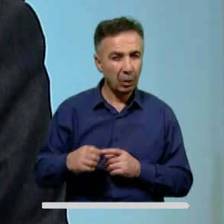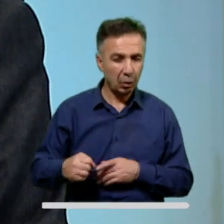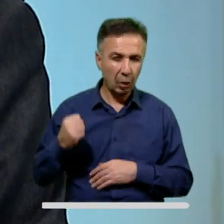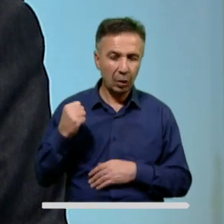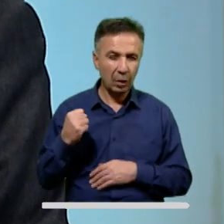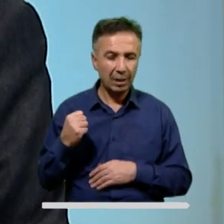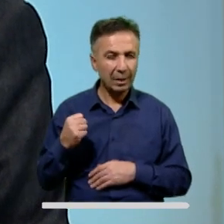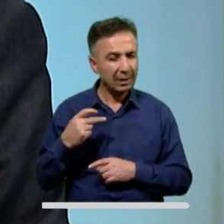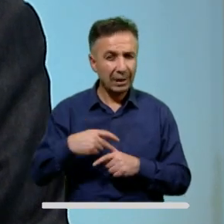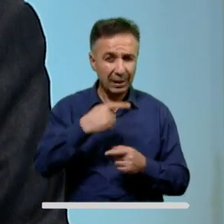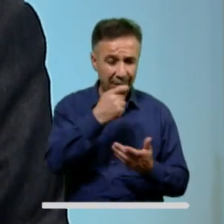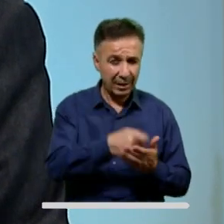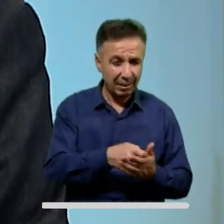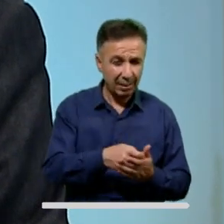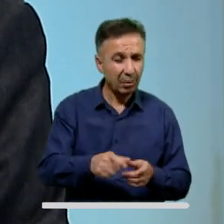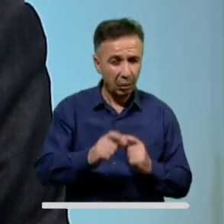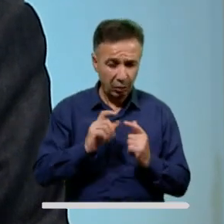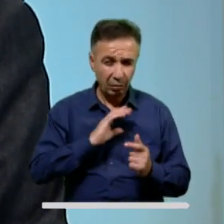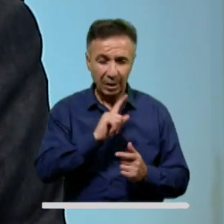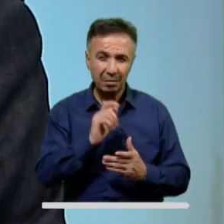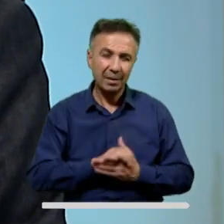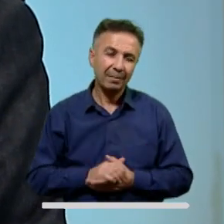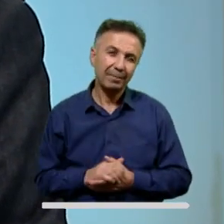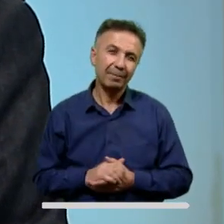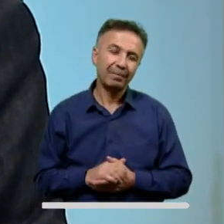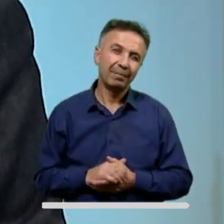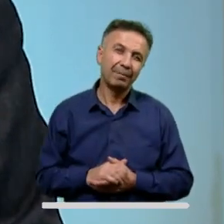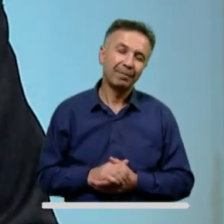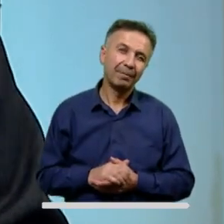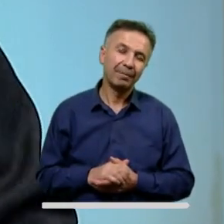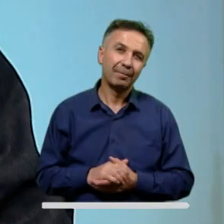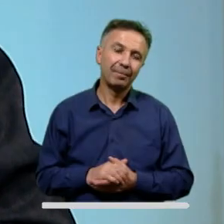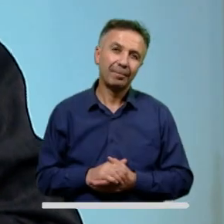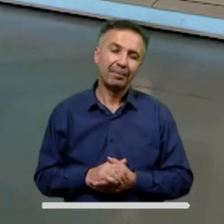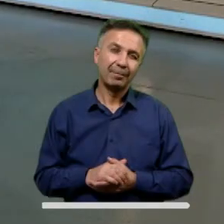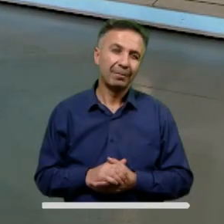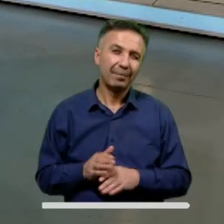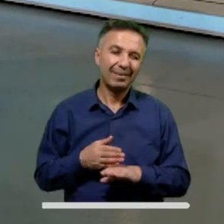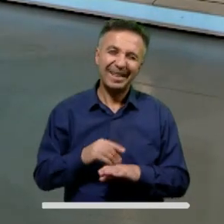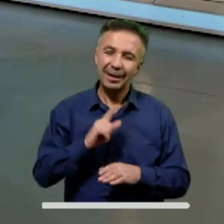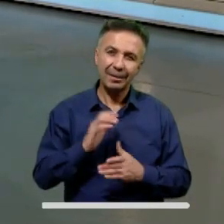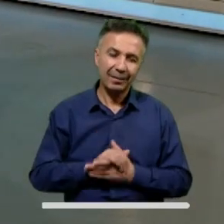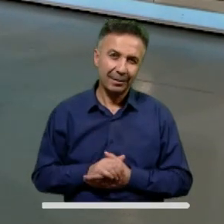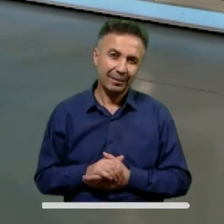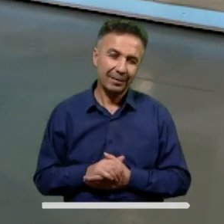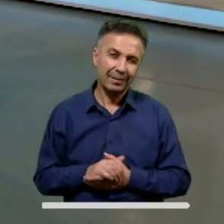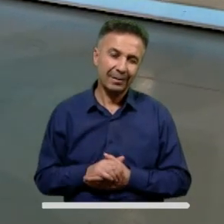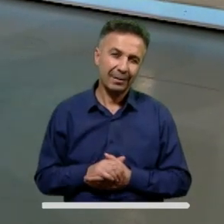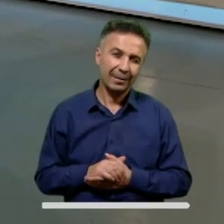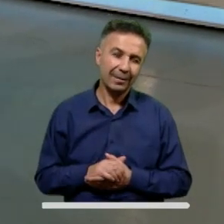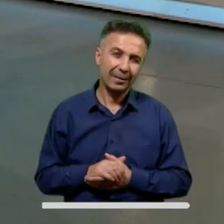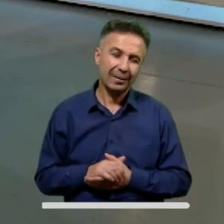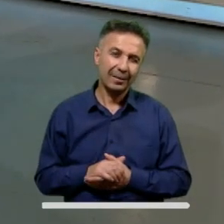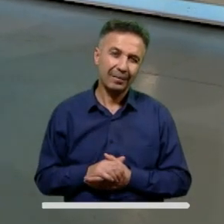kadar vereceğim diye sual geldi mi 10 yıl içerisinde? Gelmedi hocam. Gelmedi. Niye bu gelmiyor? Onlar bu